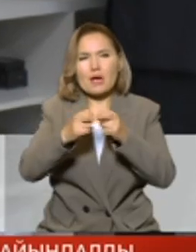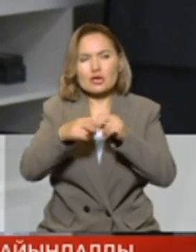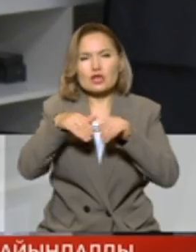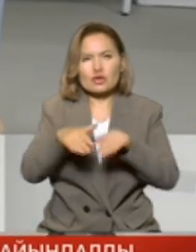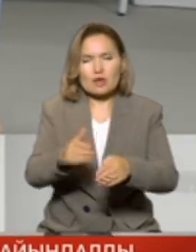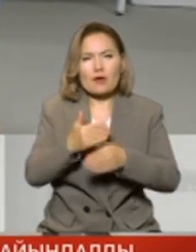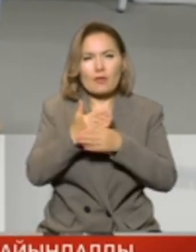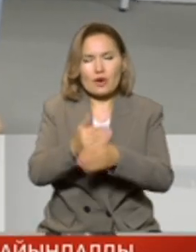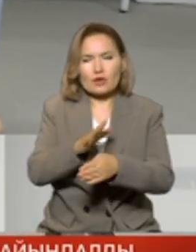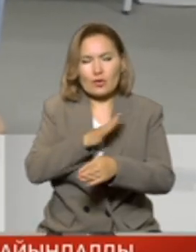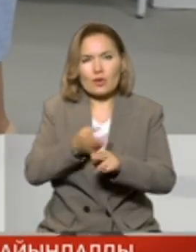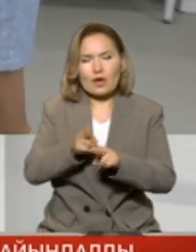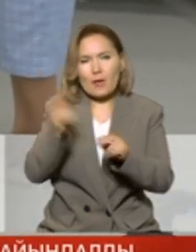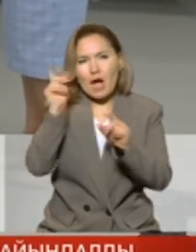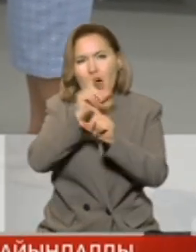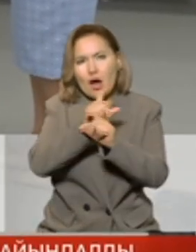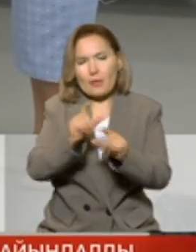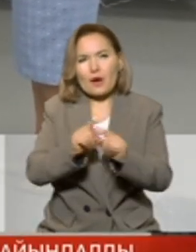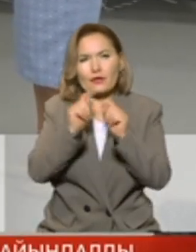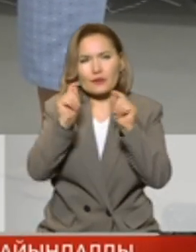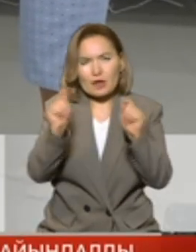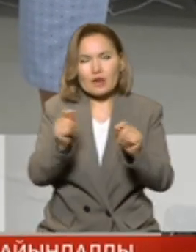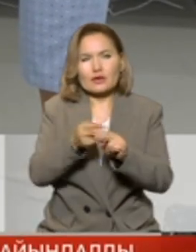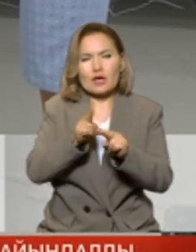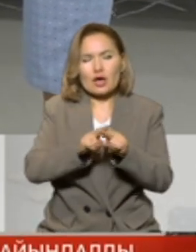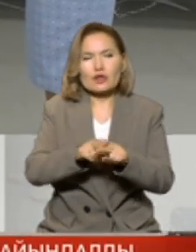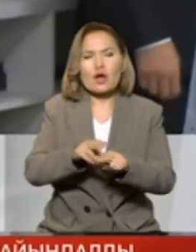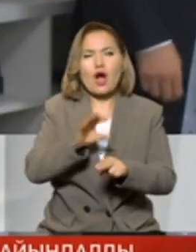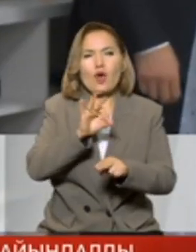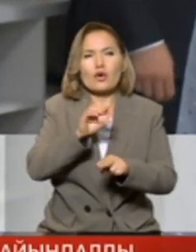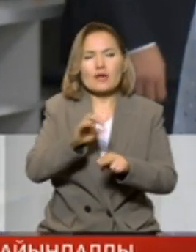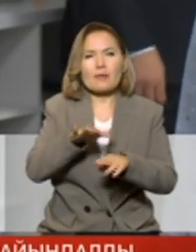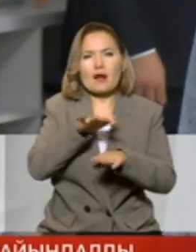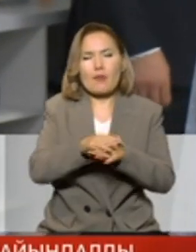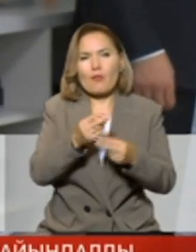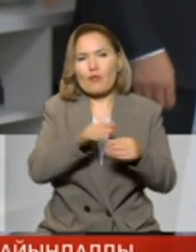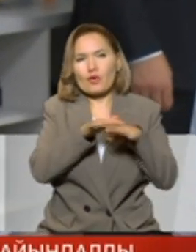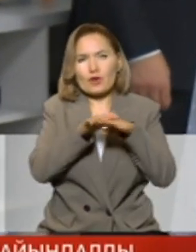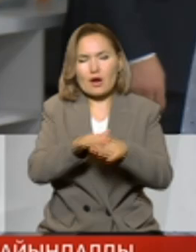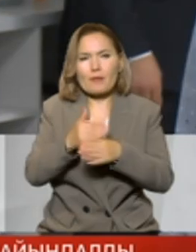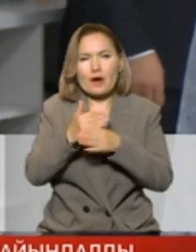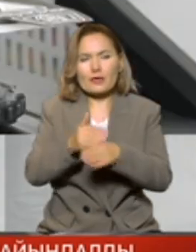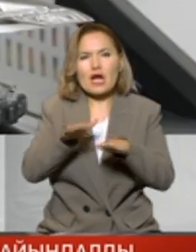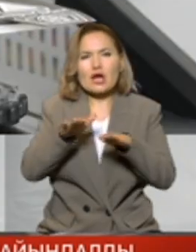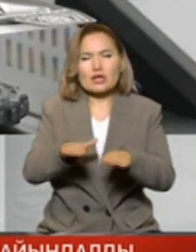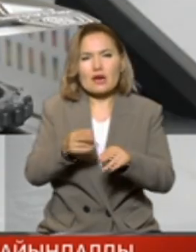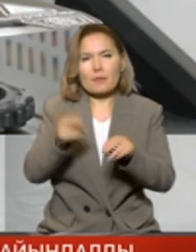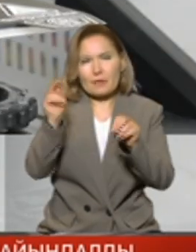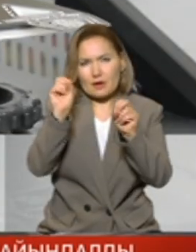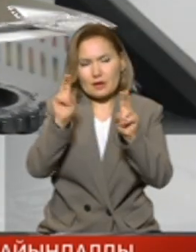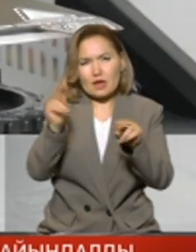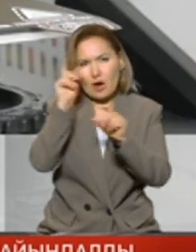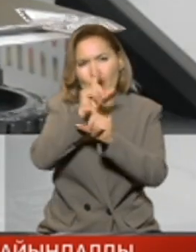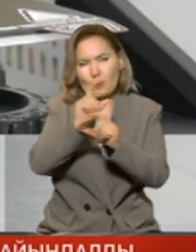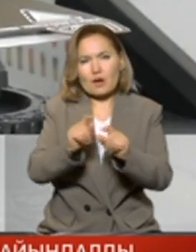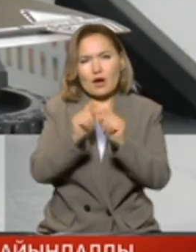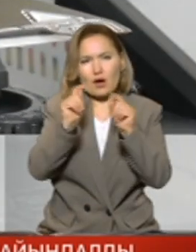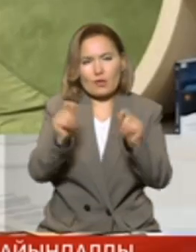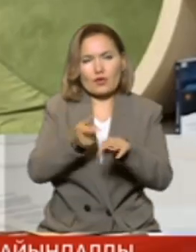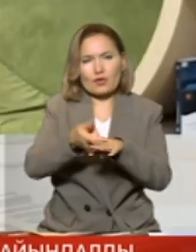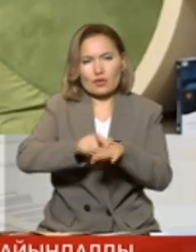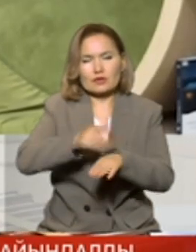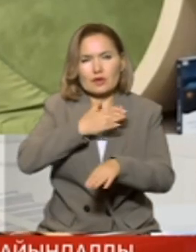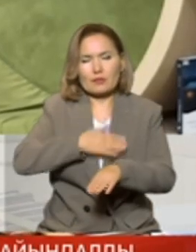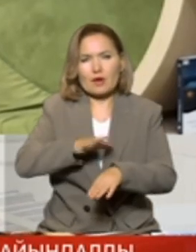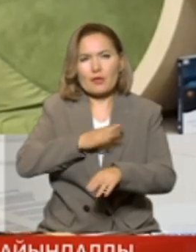мәселесін шешіп берді. Нысан Болат Өтемаратов қорының жеке инвестициясы есебінен салынып, жергілікті білім бөлімінің басқаруына берілген.